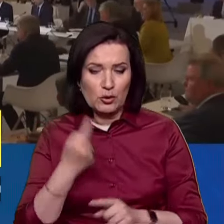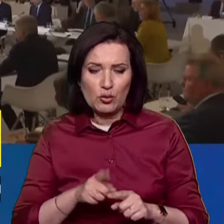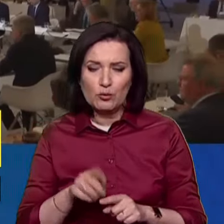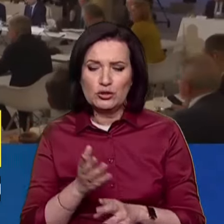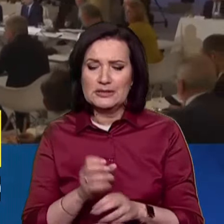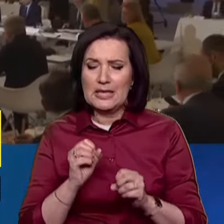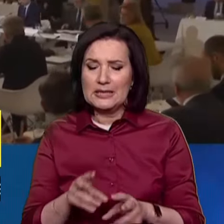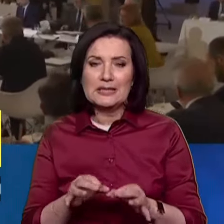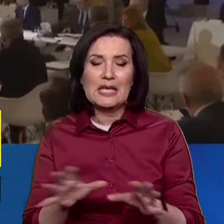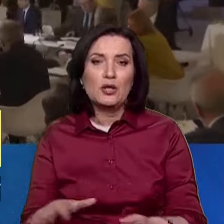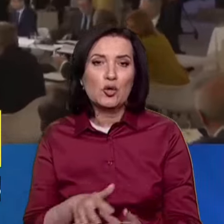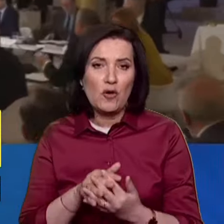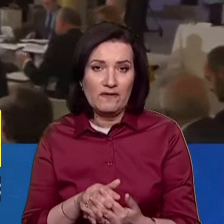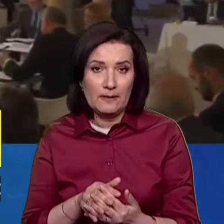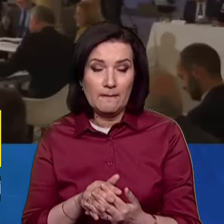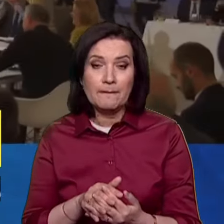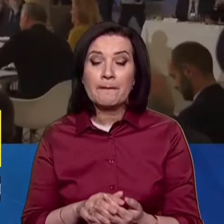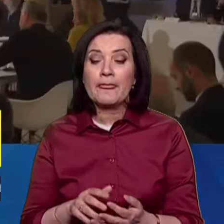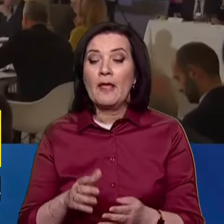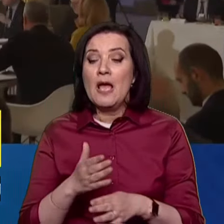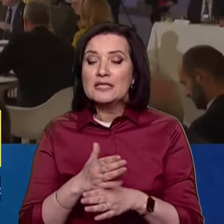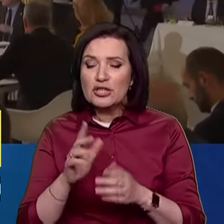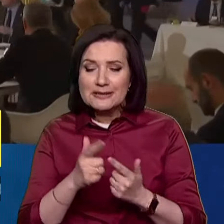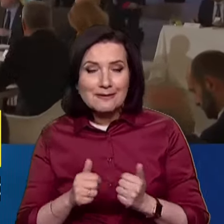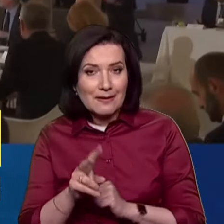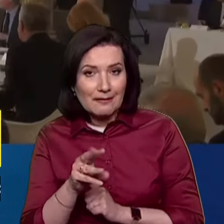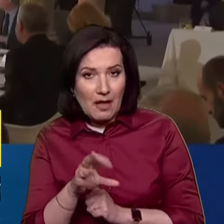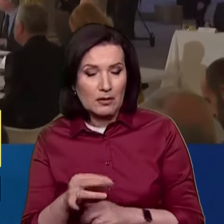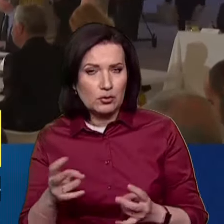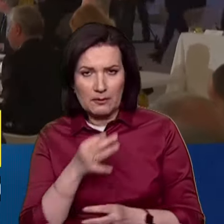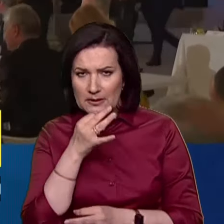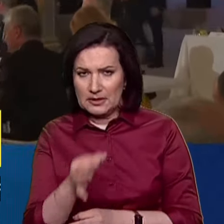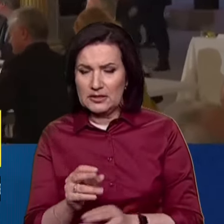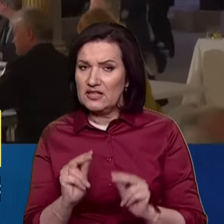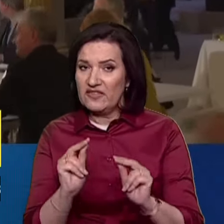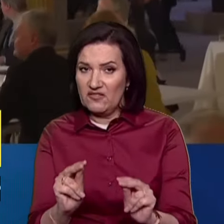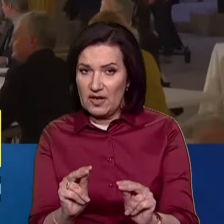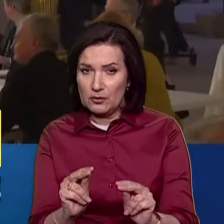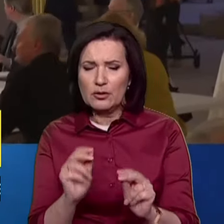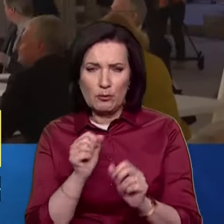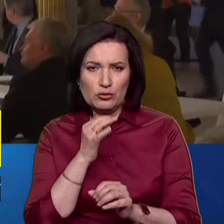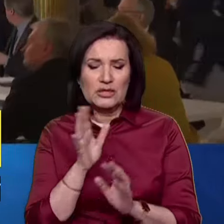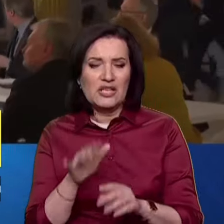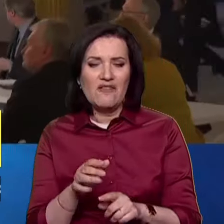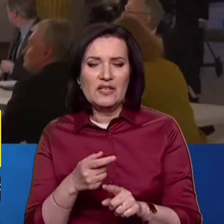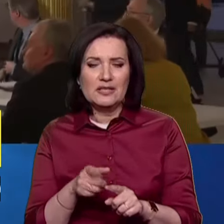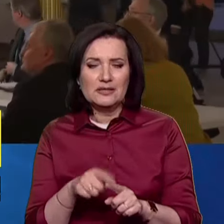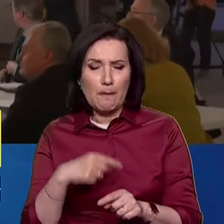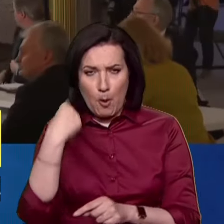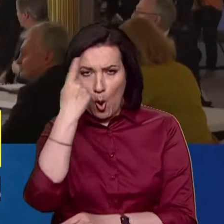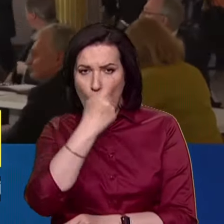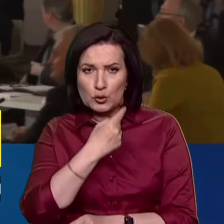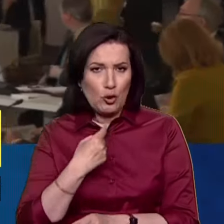що це ризик ядерної війни. Частина країн НАТО, і це треба сказати відверто, я можу сказати це навіть по